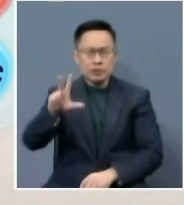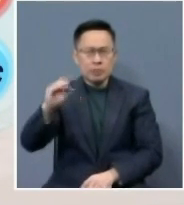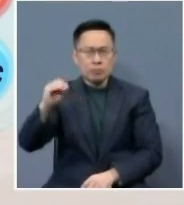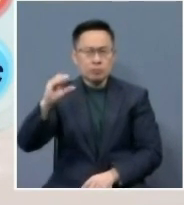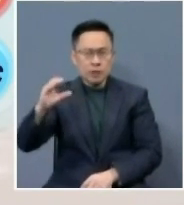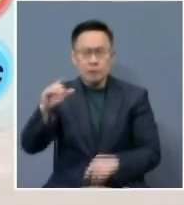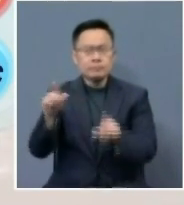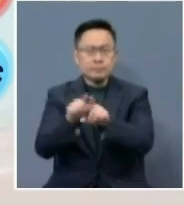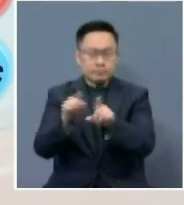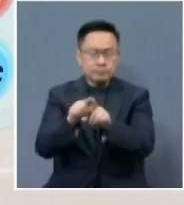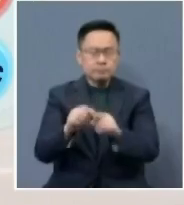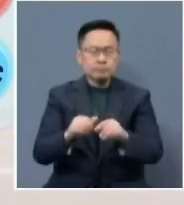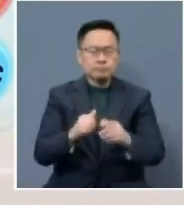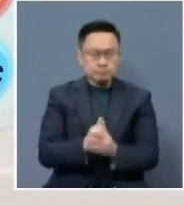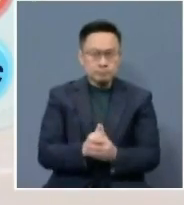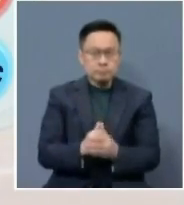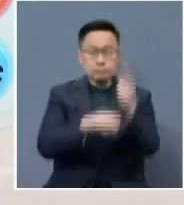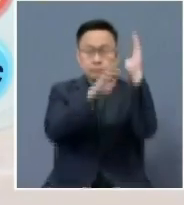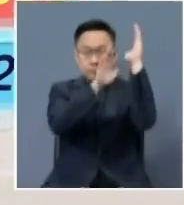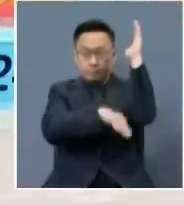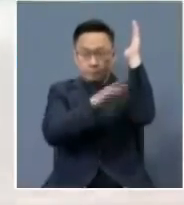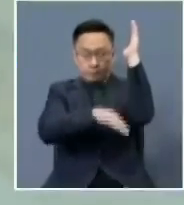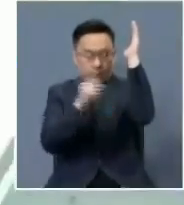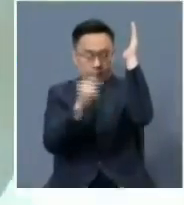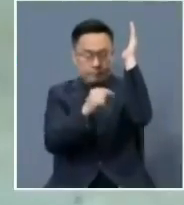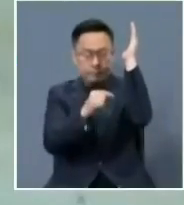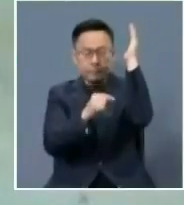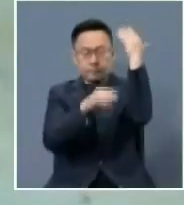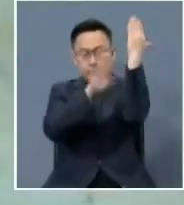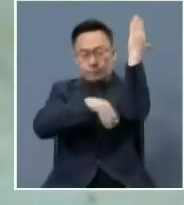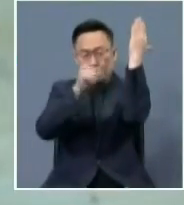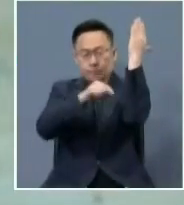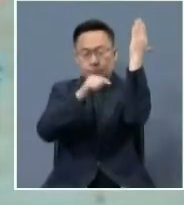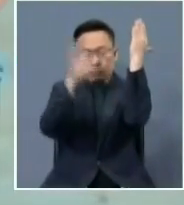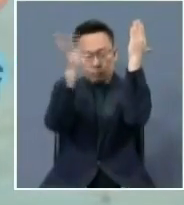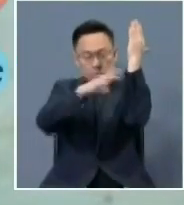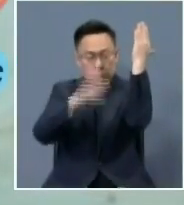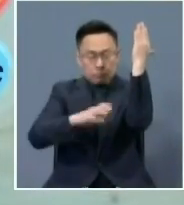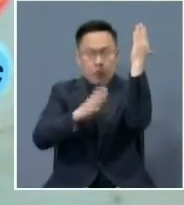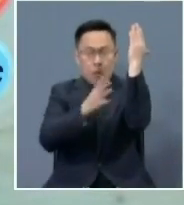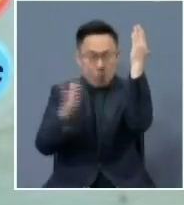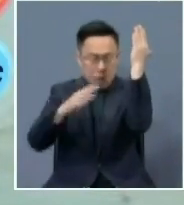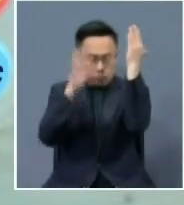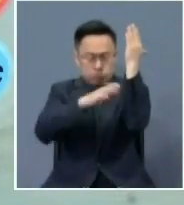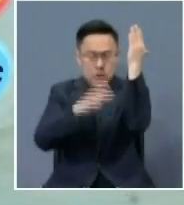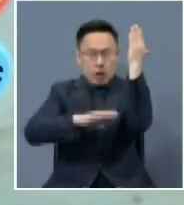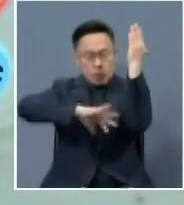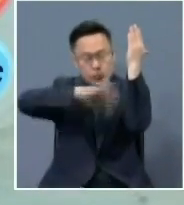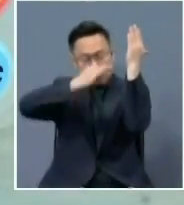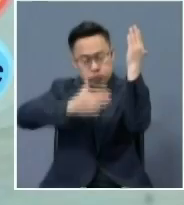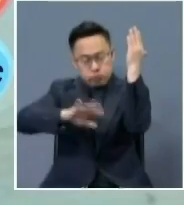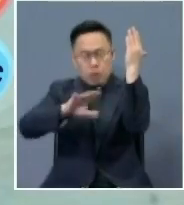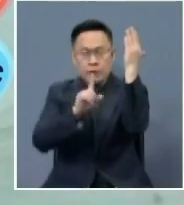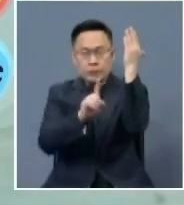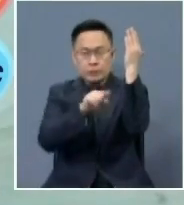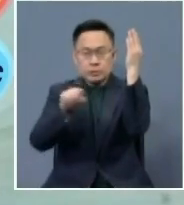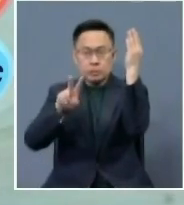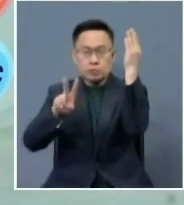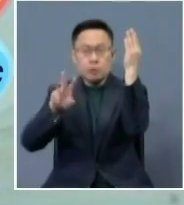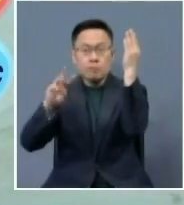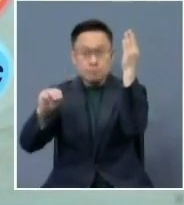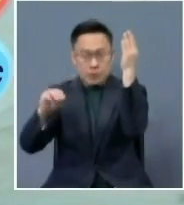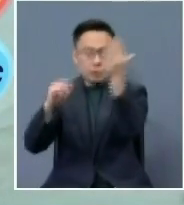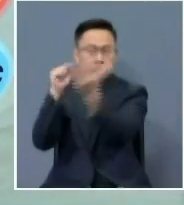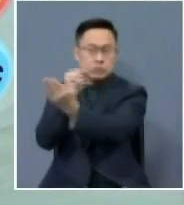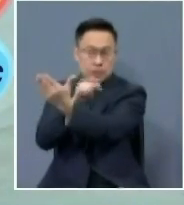องศเซเซขณะที่ภาคใต้ฝั่งอ่าวไทยค่ะเกิดฝนตกหนักหนักมากในบางแห่งในทะเลคลื่นสูง 1-2เมภาค